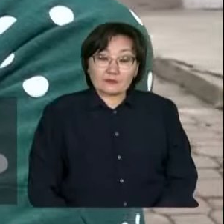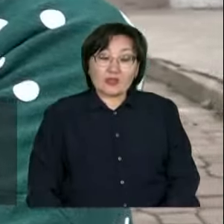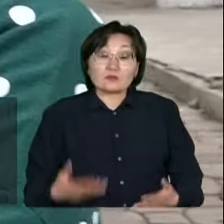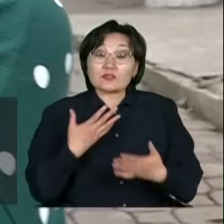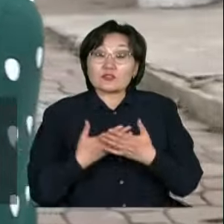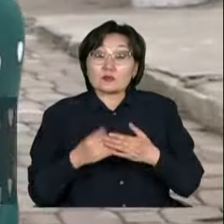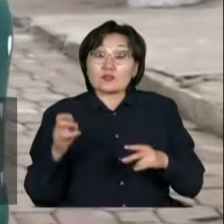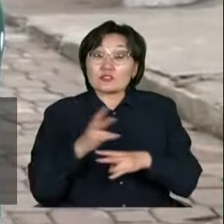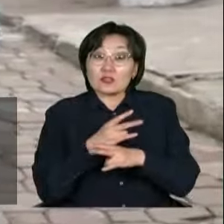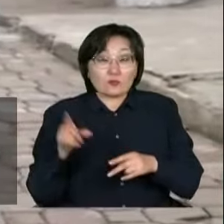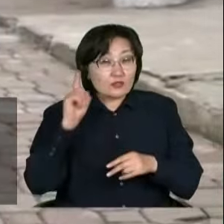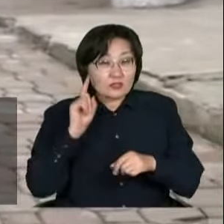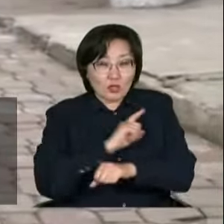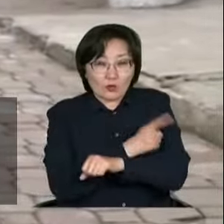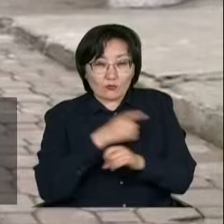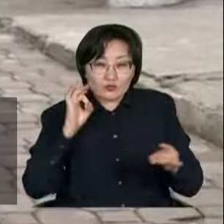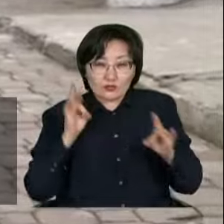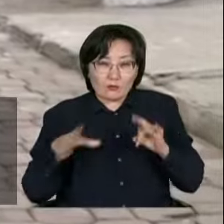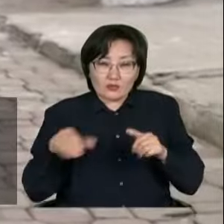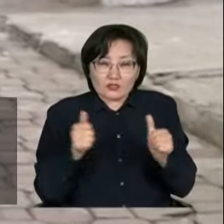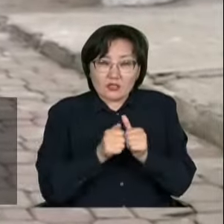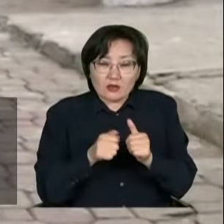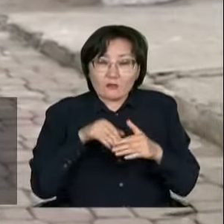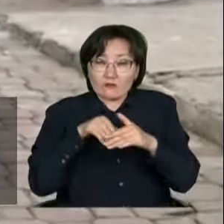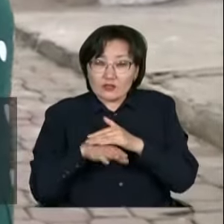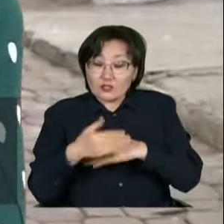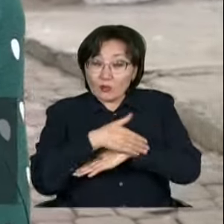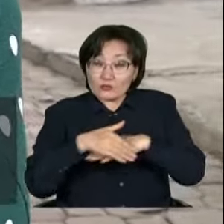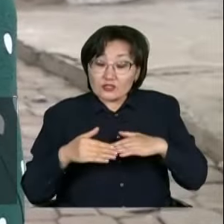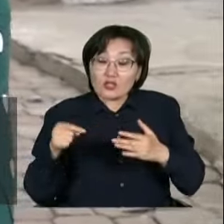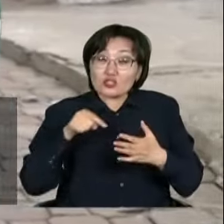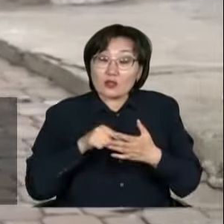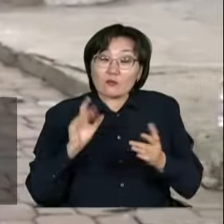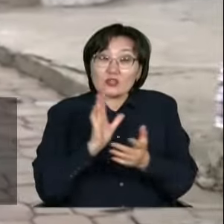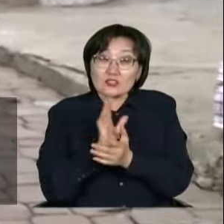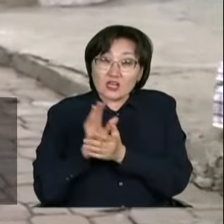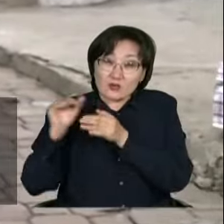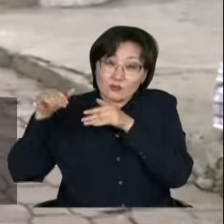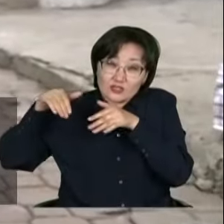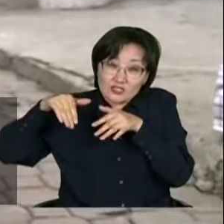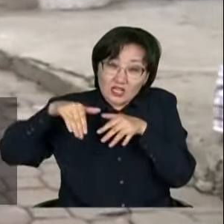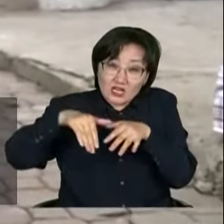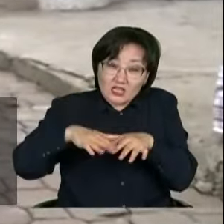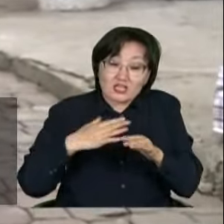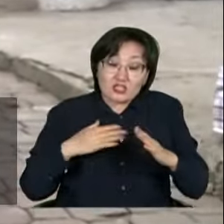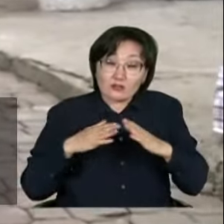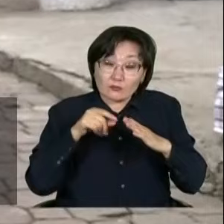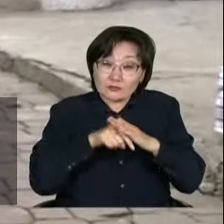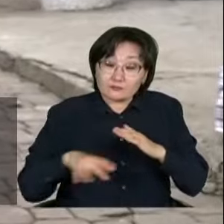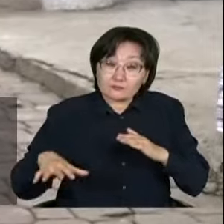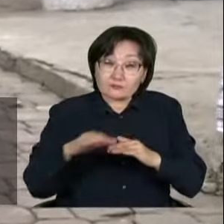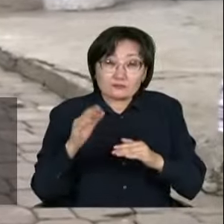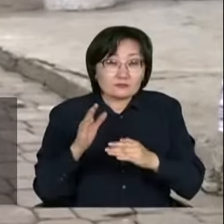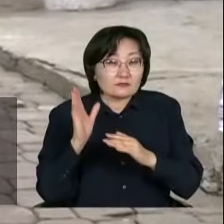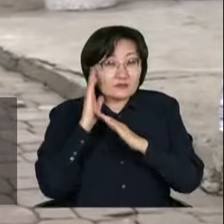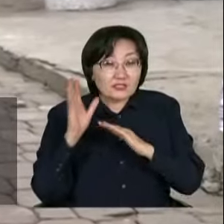Примерно в полночь услышали сильный грохот. Все соседи сразу вышли на улицу. Оказалось, грязь сошла с горы прямо на наши дворы и дома. Не спали